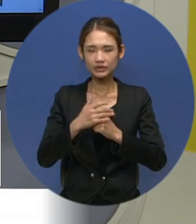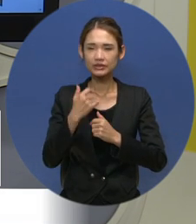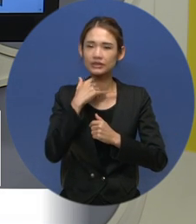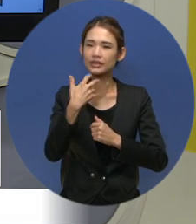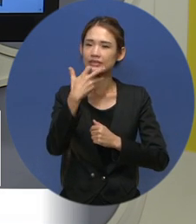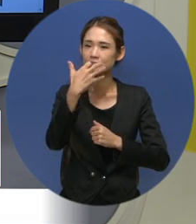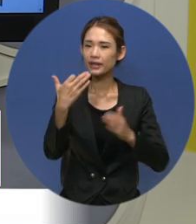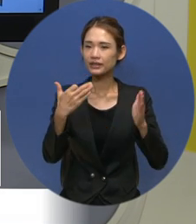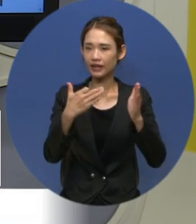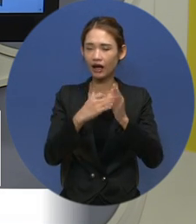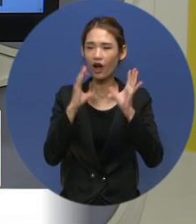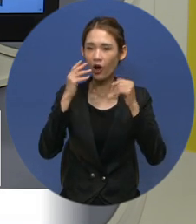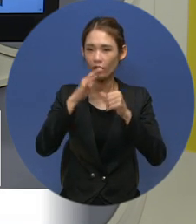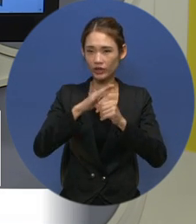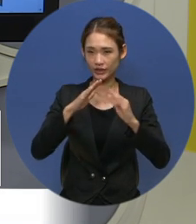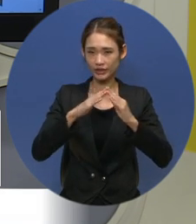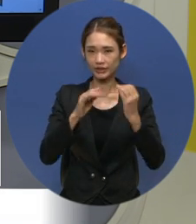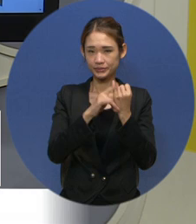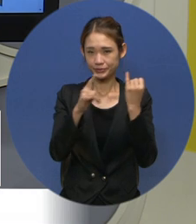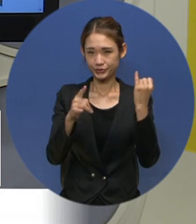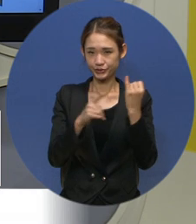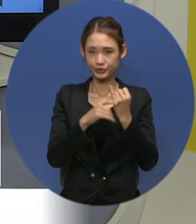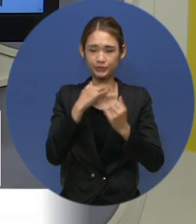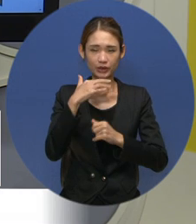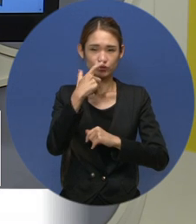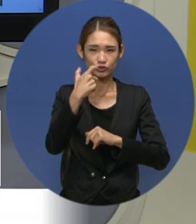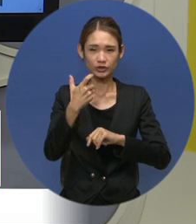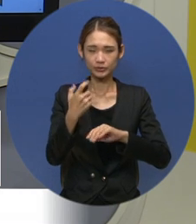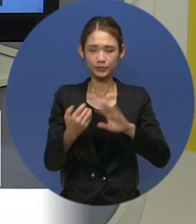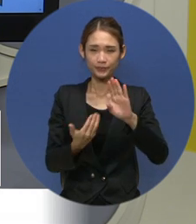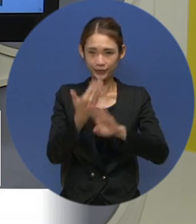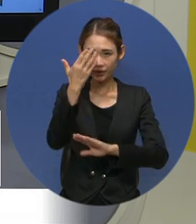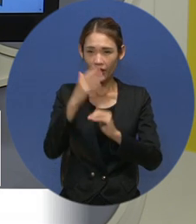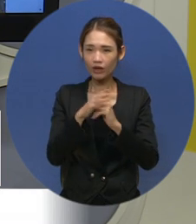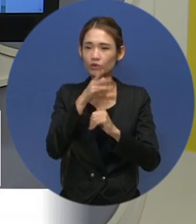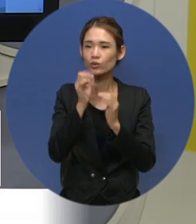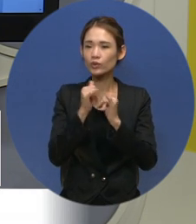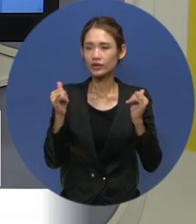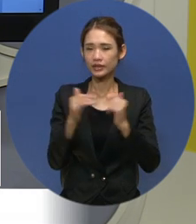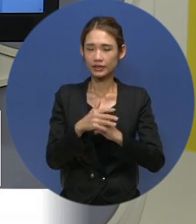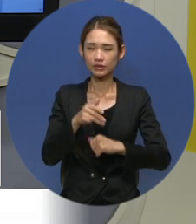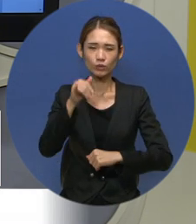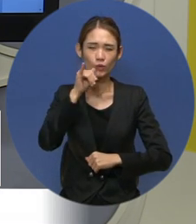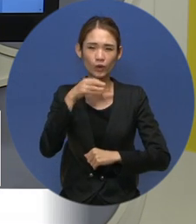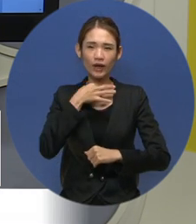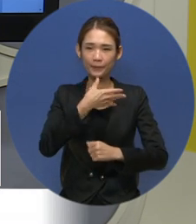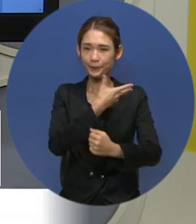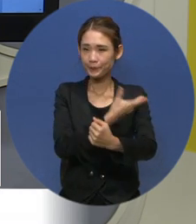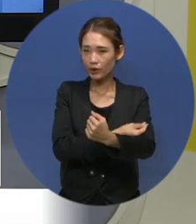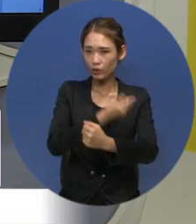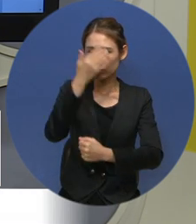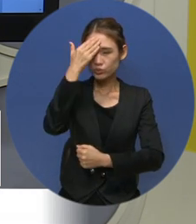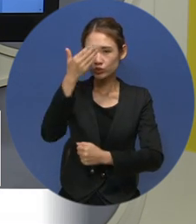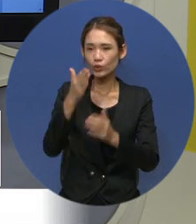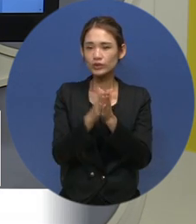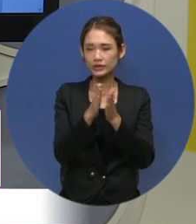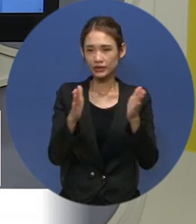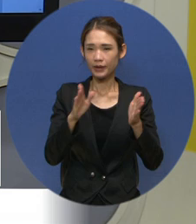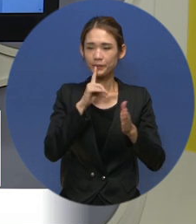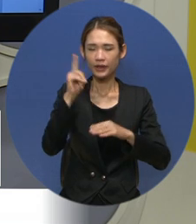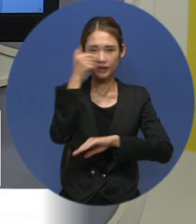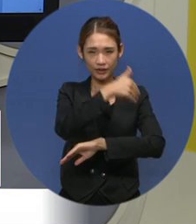애 임신부와 만 62세 이상 노인에게 인플루엔자 백신 으로 무료 접종을 시행할 계획이라고